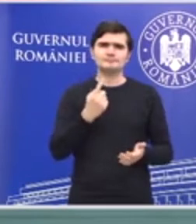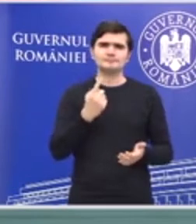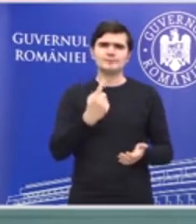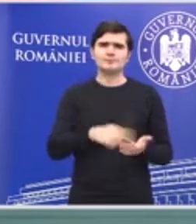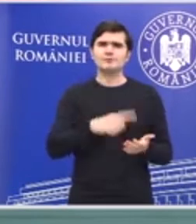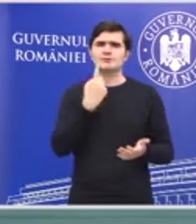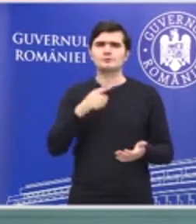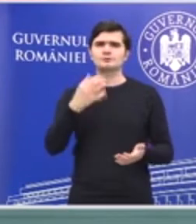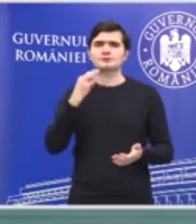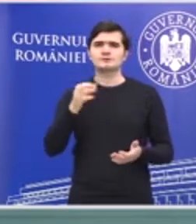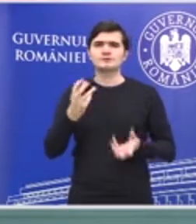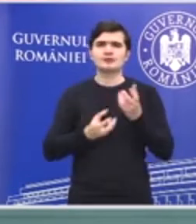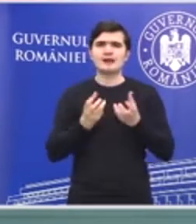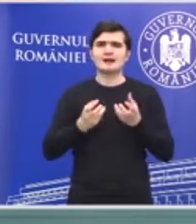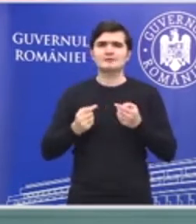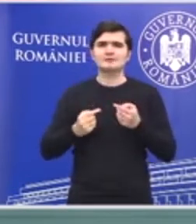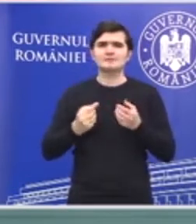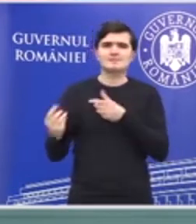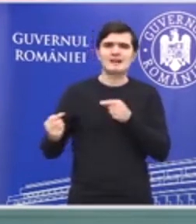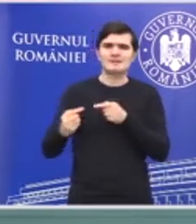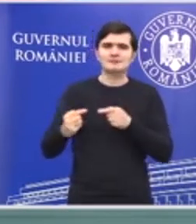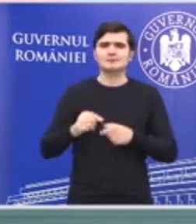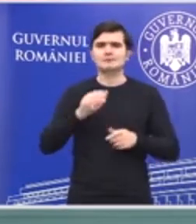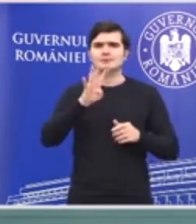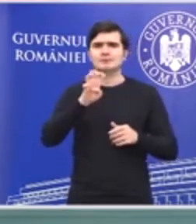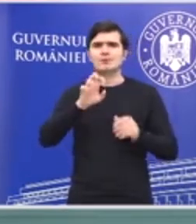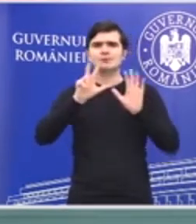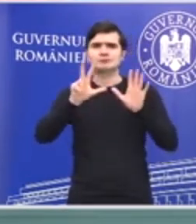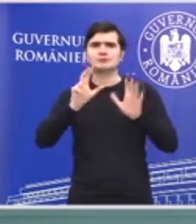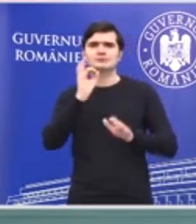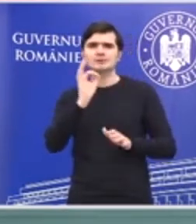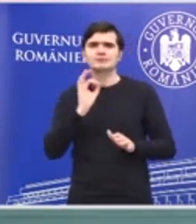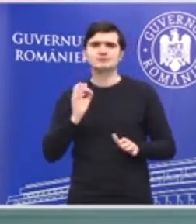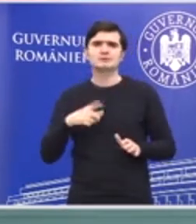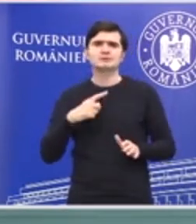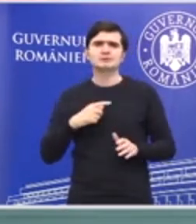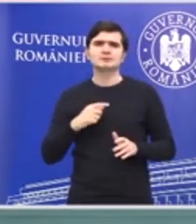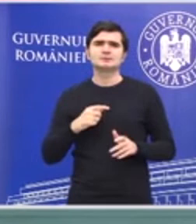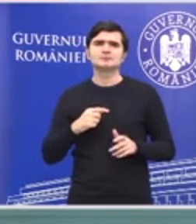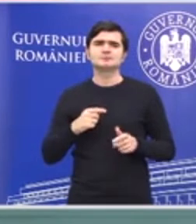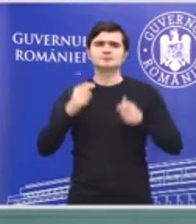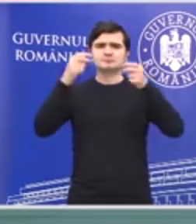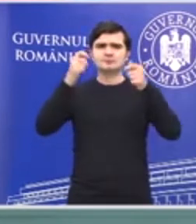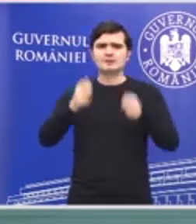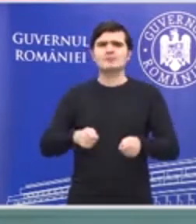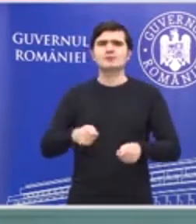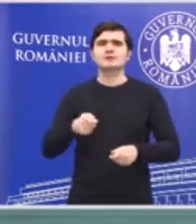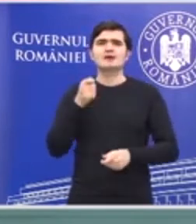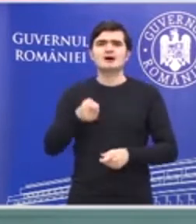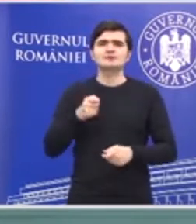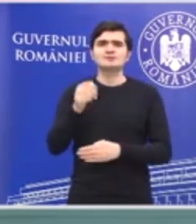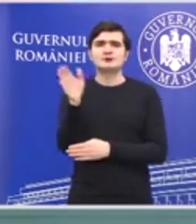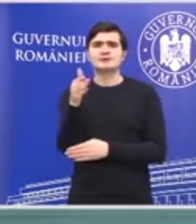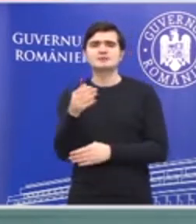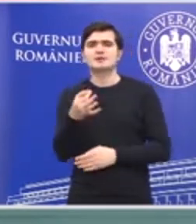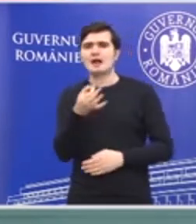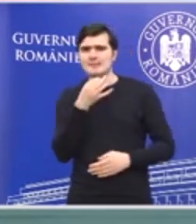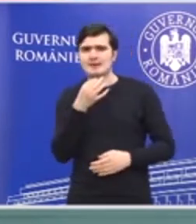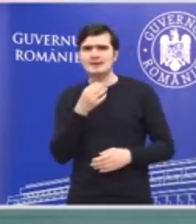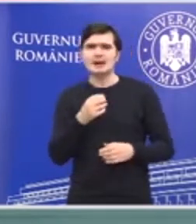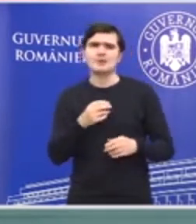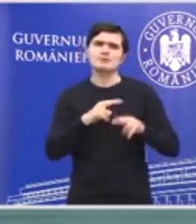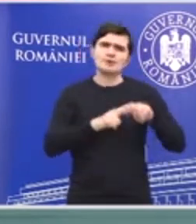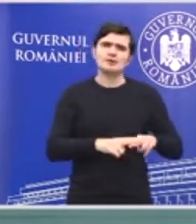reacții adverse post-vaccinale, 93% fiind raportate la Agenția Națională a Medicamentului, restul la Institutul de